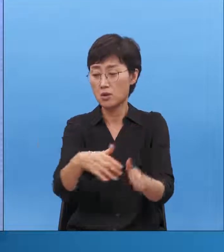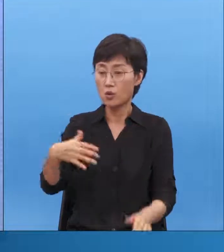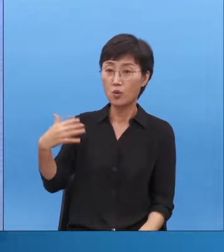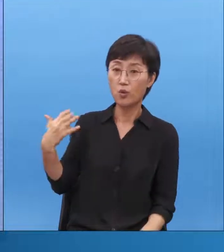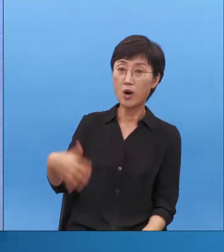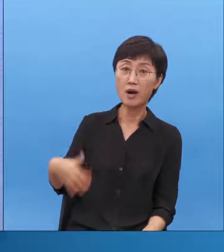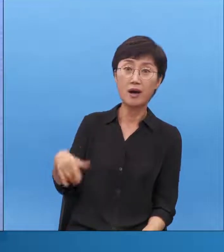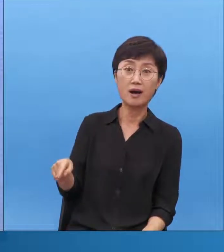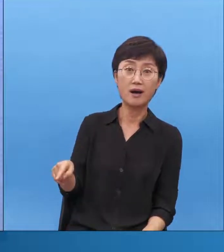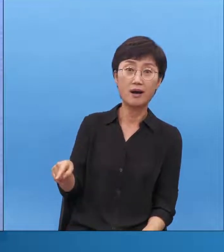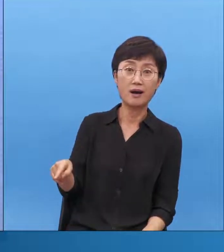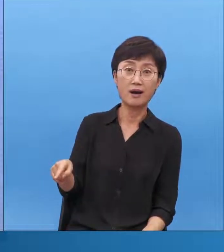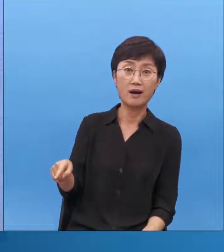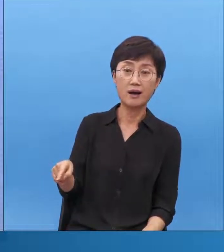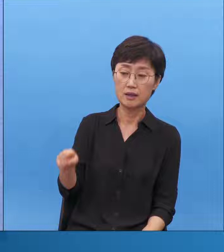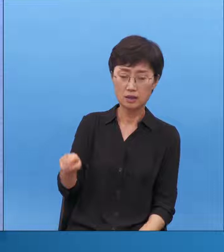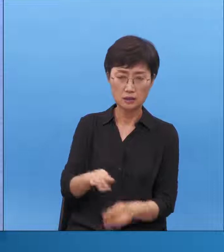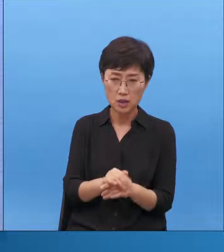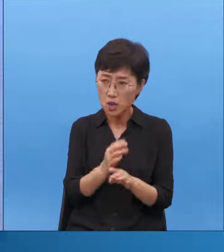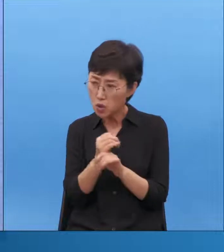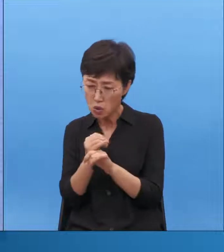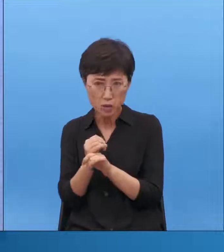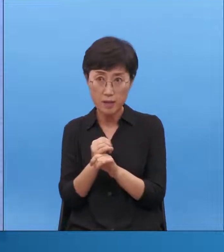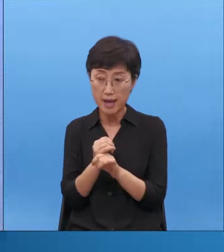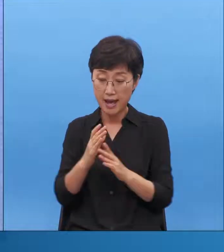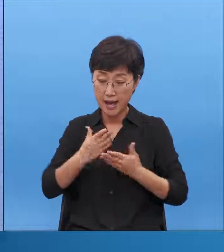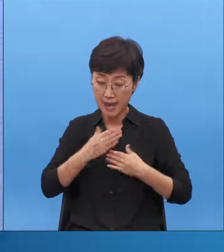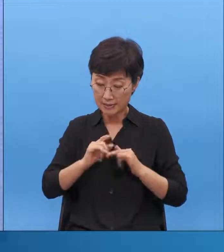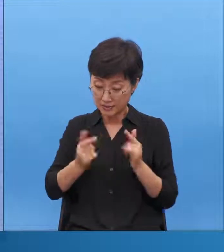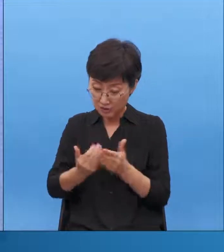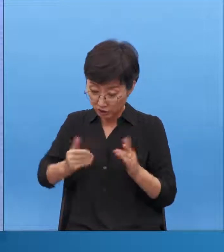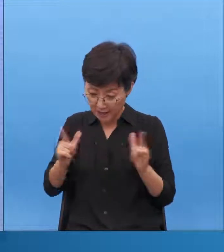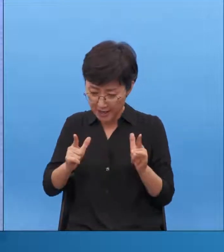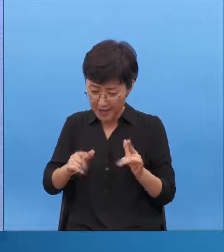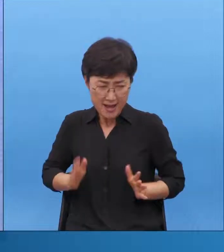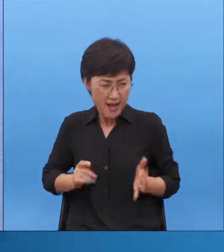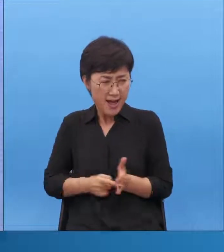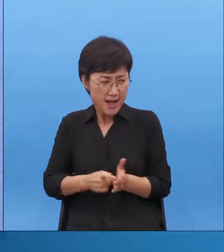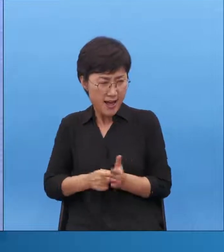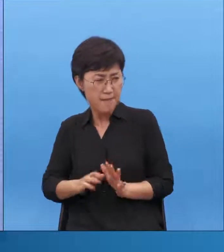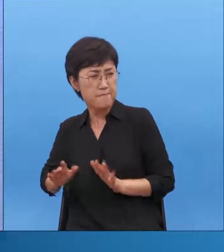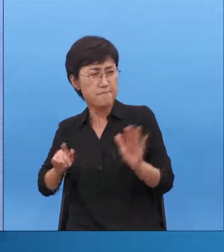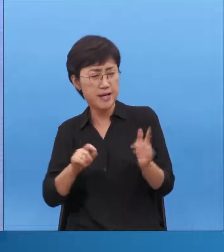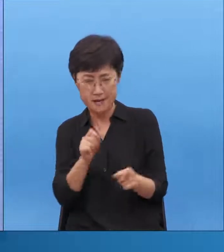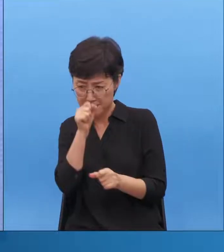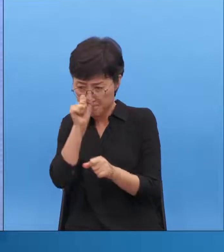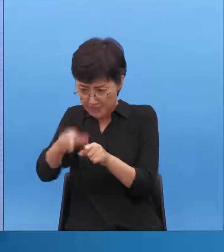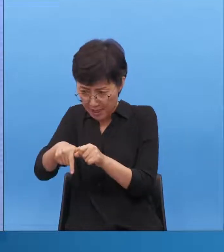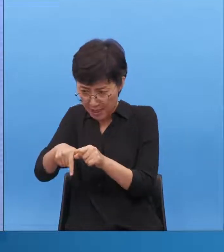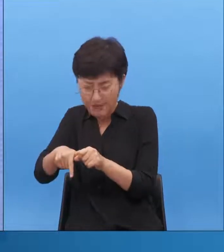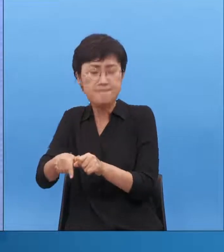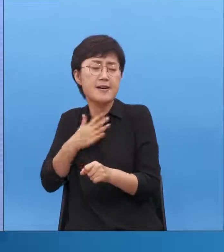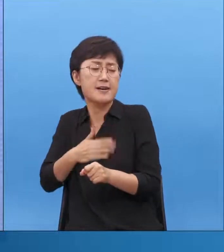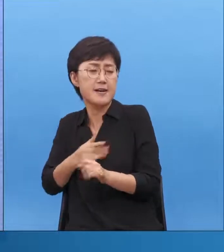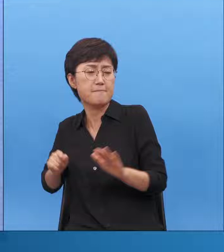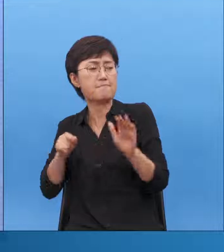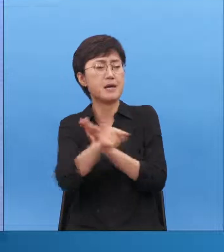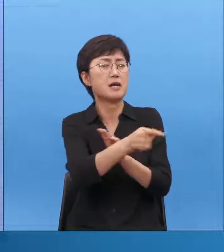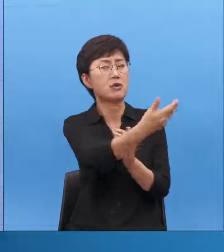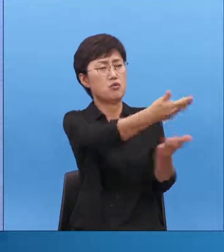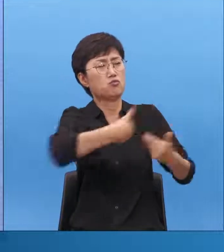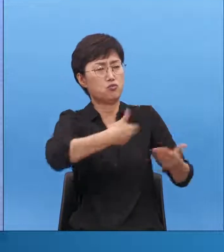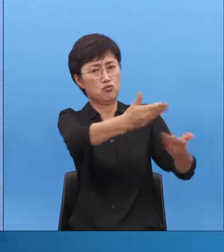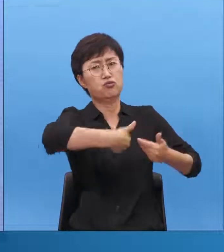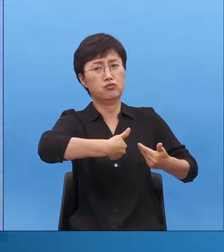시간도 없잖아요. 그날 그 시간 아니면 없어요. Think about it. He didn't even have a lot of time. If it was 근데 not that day. 안식일이라 안식 준비하기 때문에 아무것도 못하게 돼 있어요. And because the next